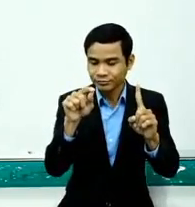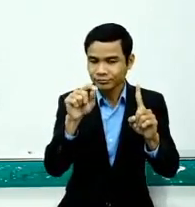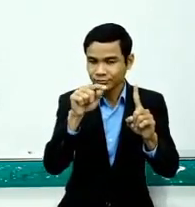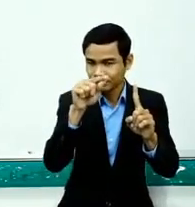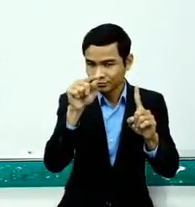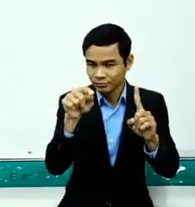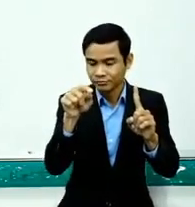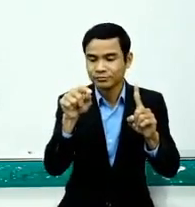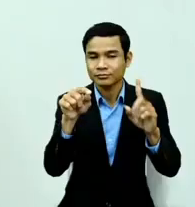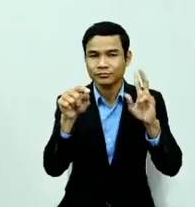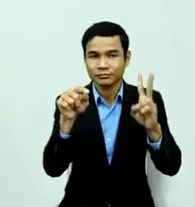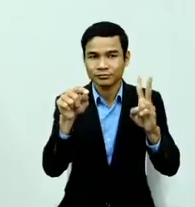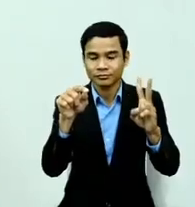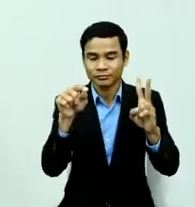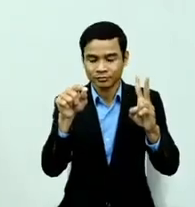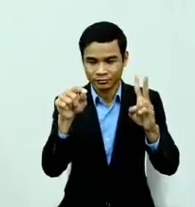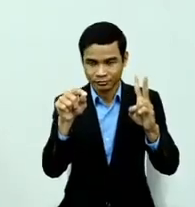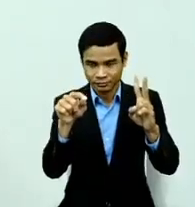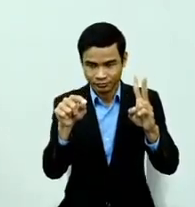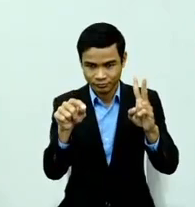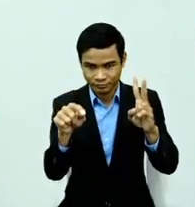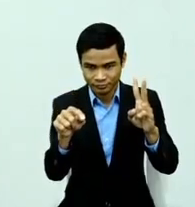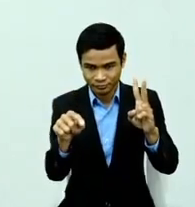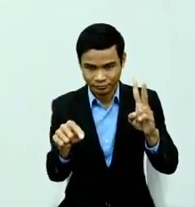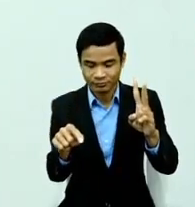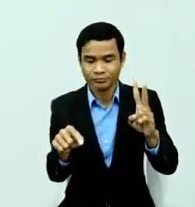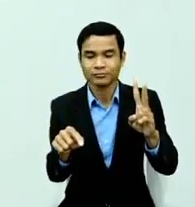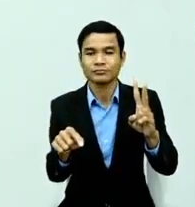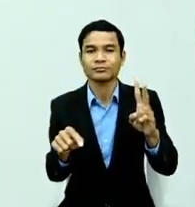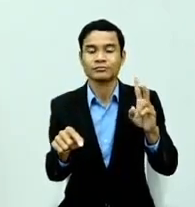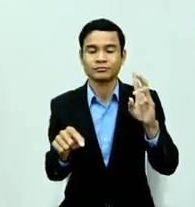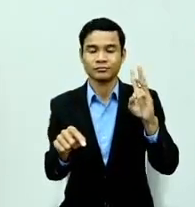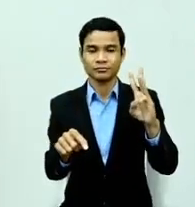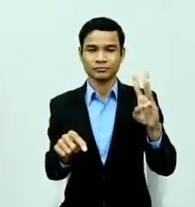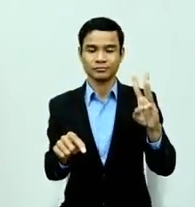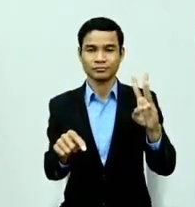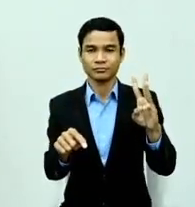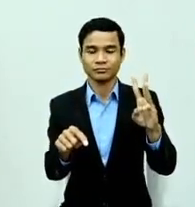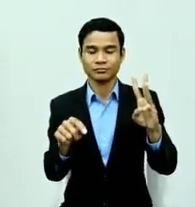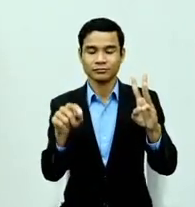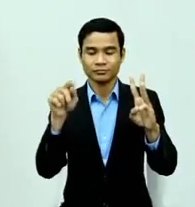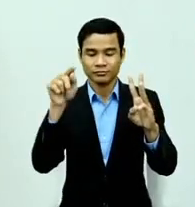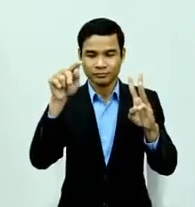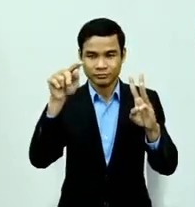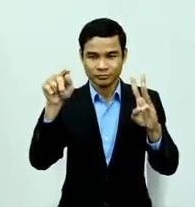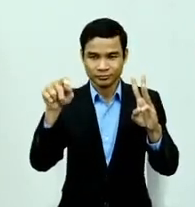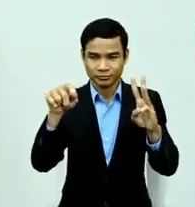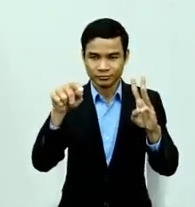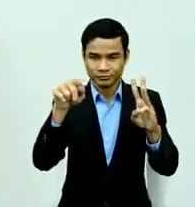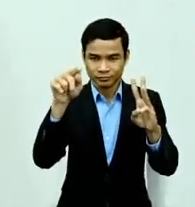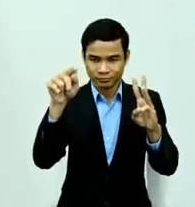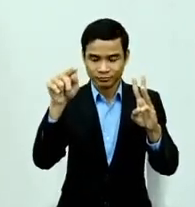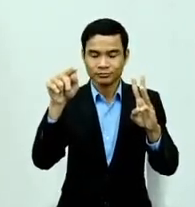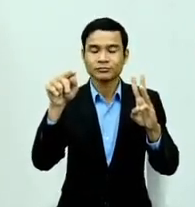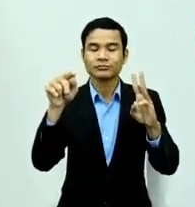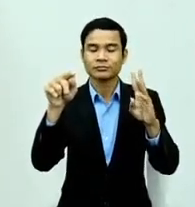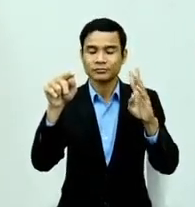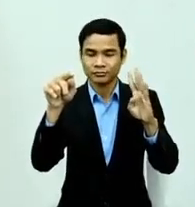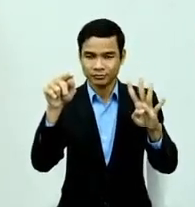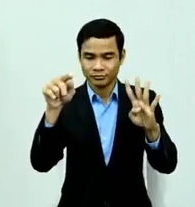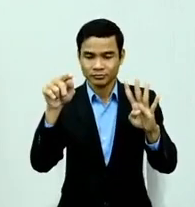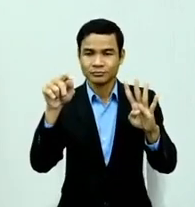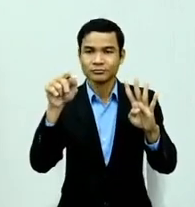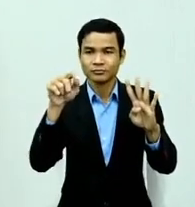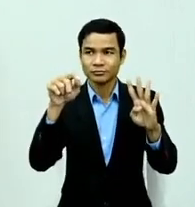ន្តត្រង់ពីលើចុះក្រោមចលនាទី2ខ្សែកោងបិទជិតច